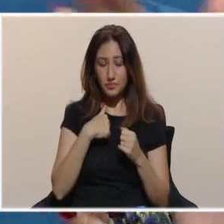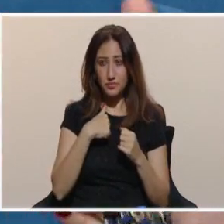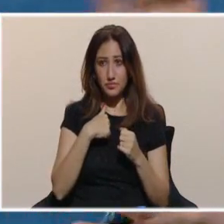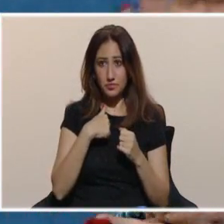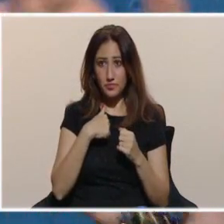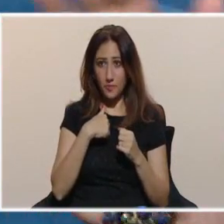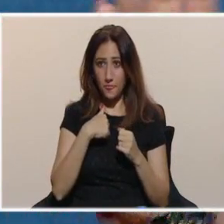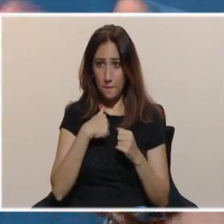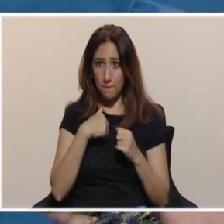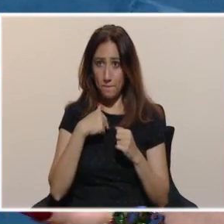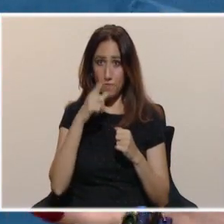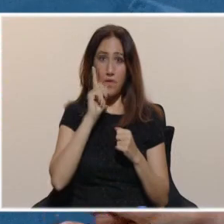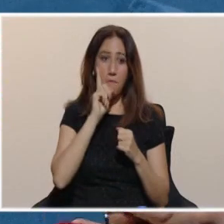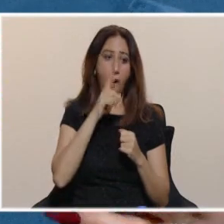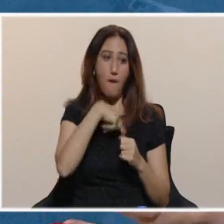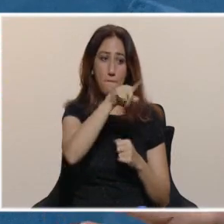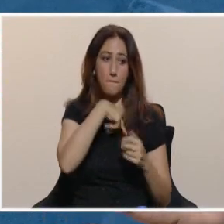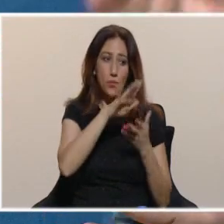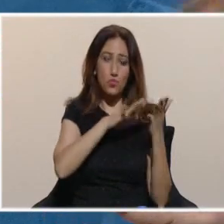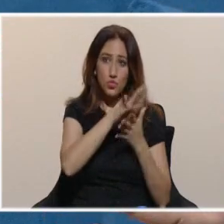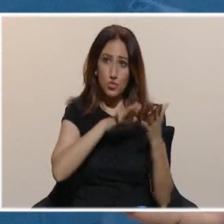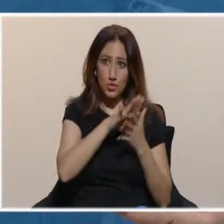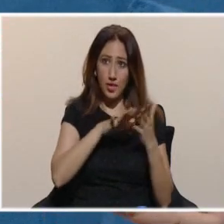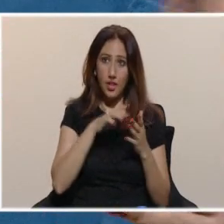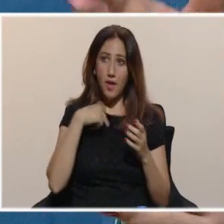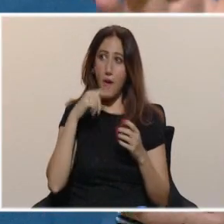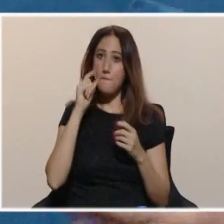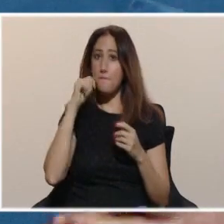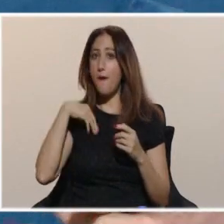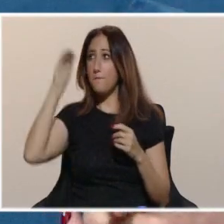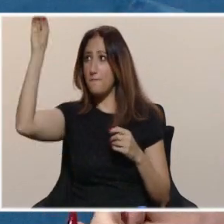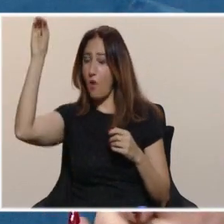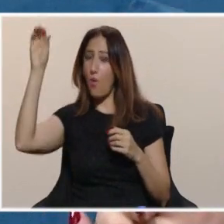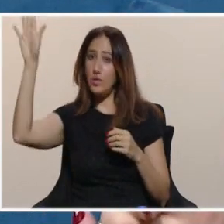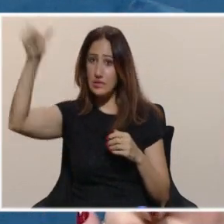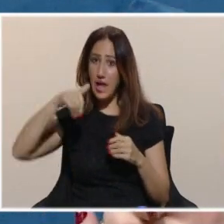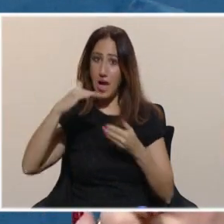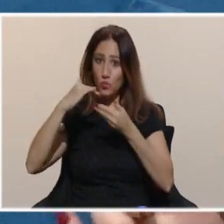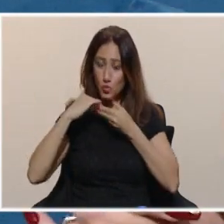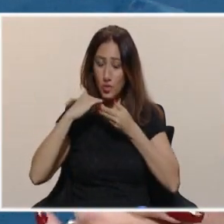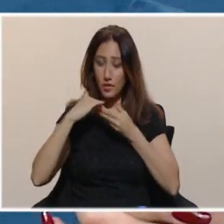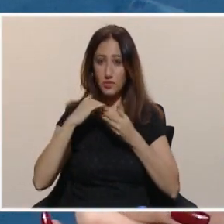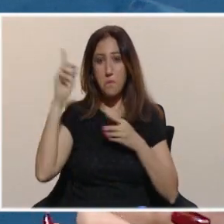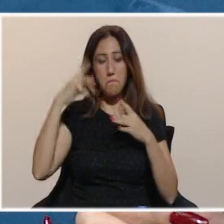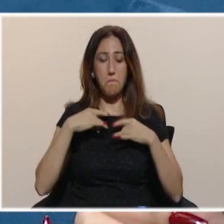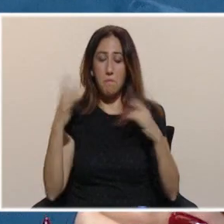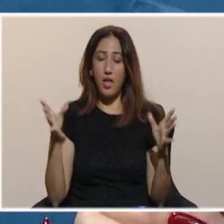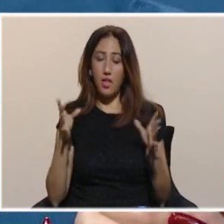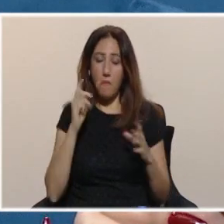كانت بيني وبين مامتي، فكنت عايزة هو يتدخل فيتكلم مع مامي فيها، فمرضاش.